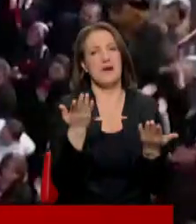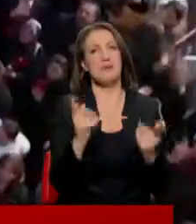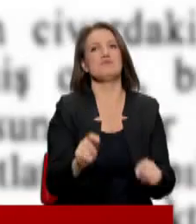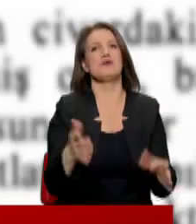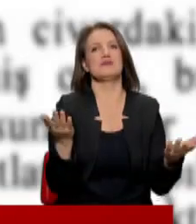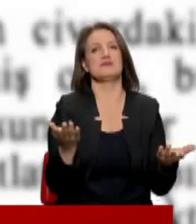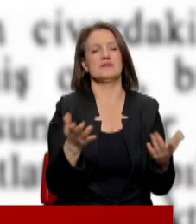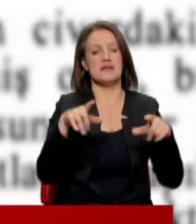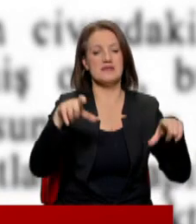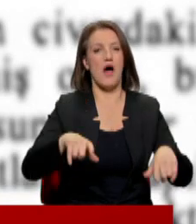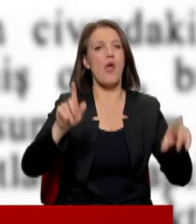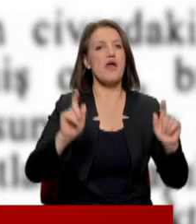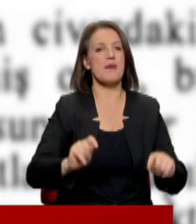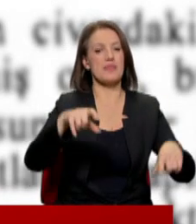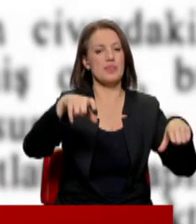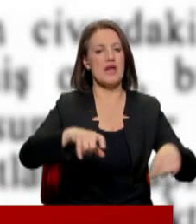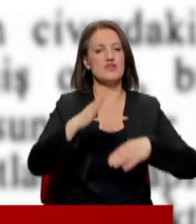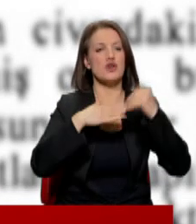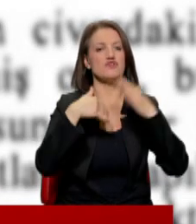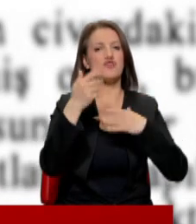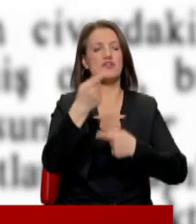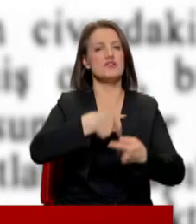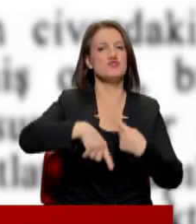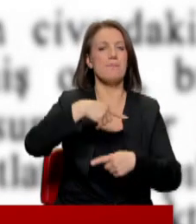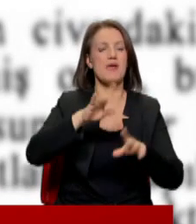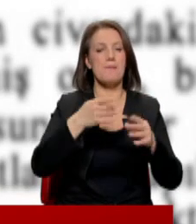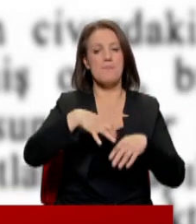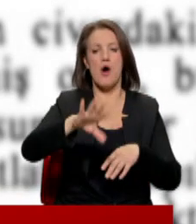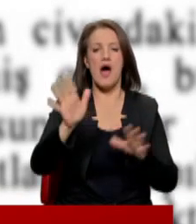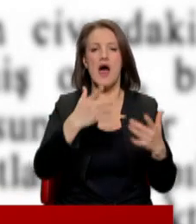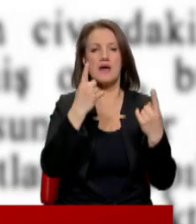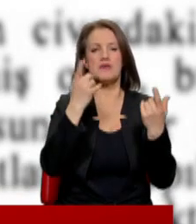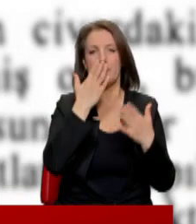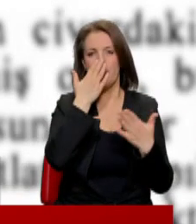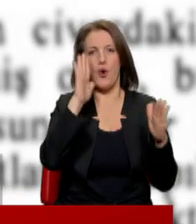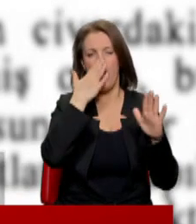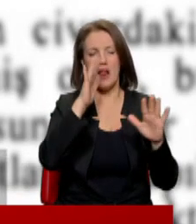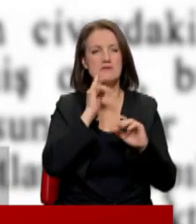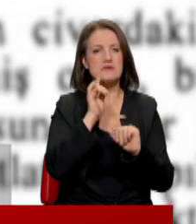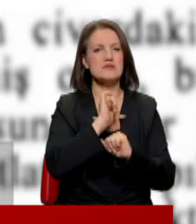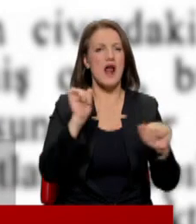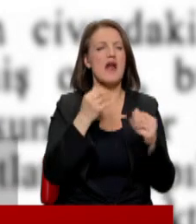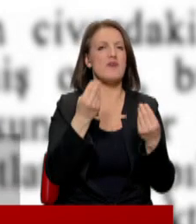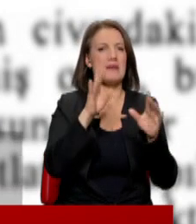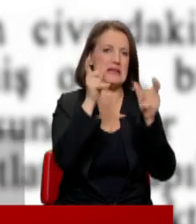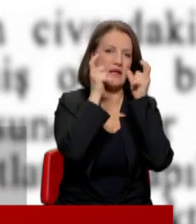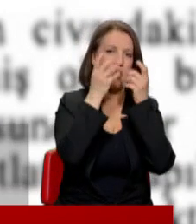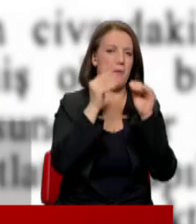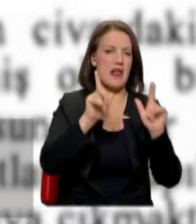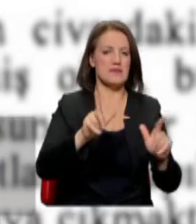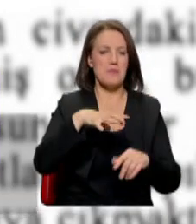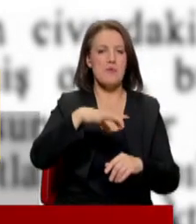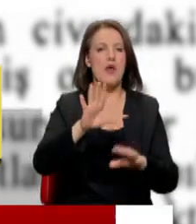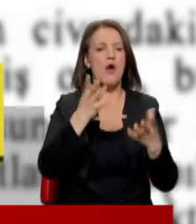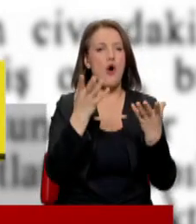Edilmez. Sahada yapılacak tesis ve inşaat işlemlerinin bölgedeki herhangi bir doğa olayını tetiklememesine dikkat edilmeli.